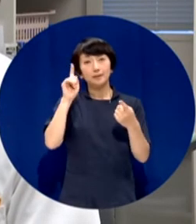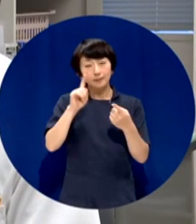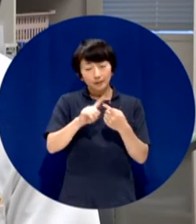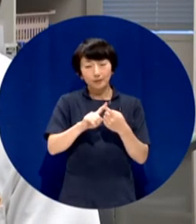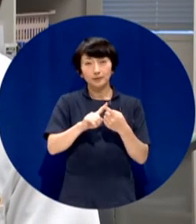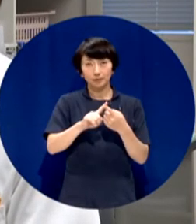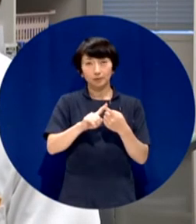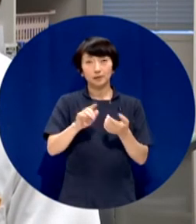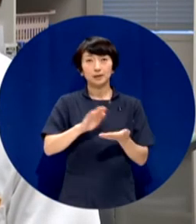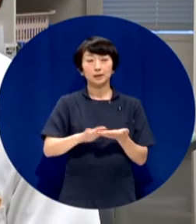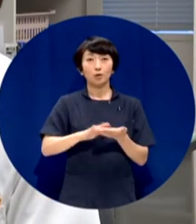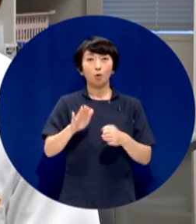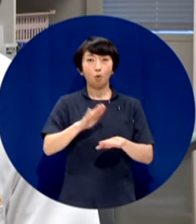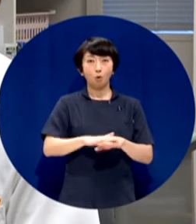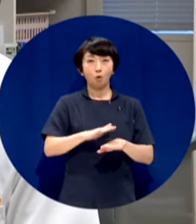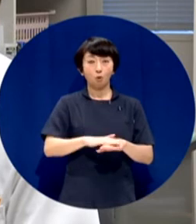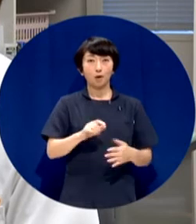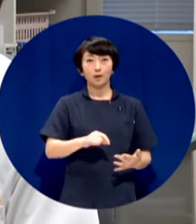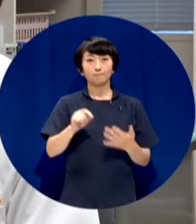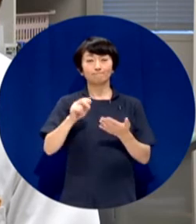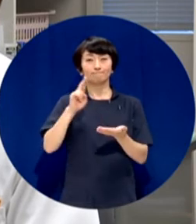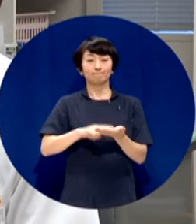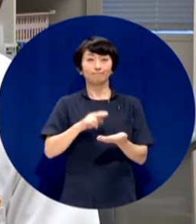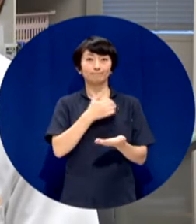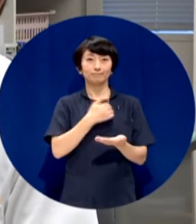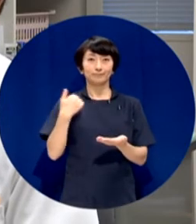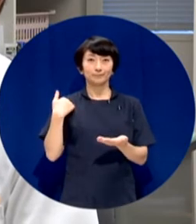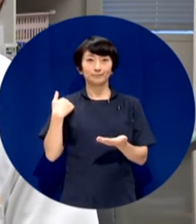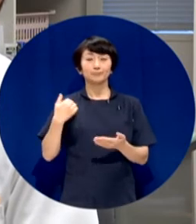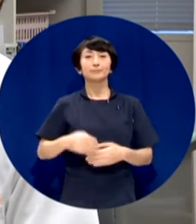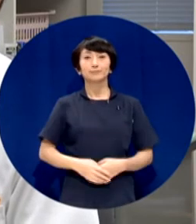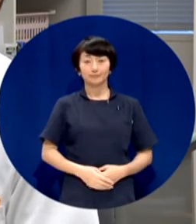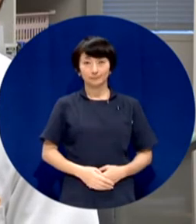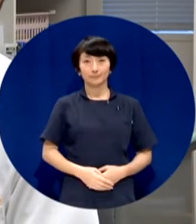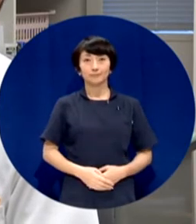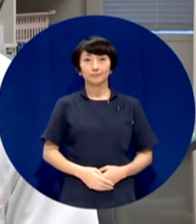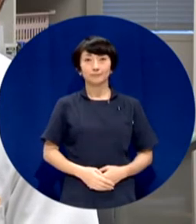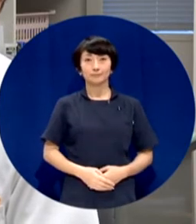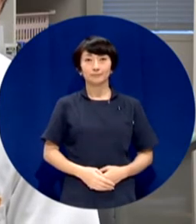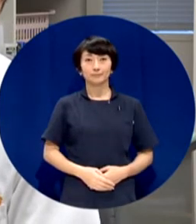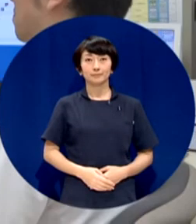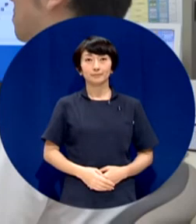ぞれに一番合った治療方法を選択していく時代が来ています。